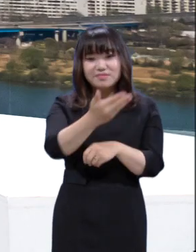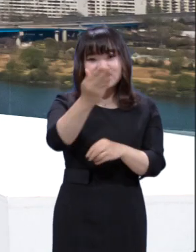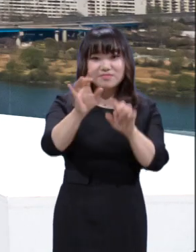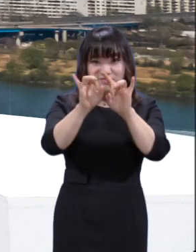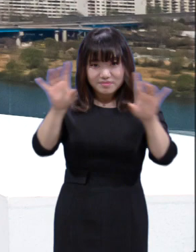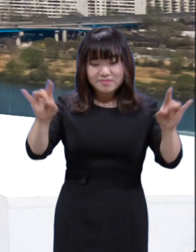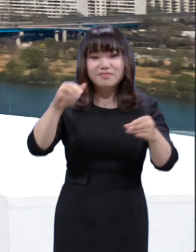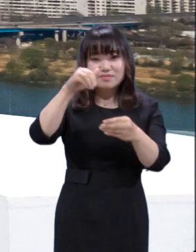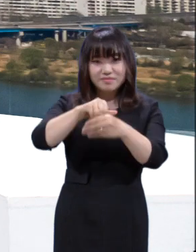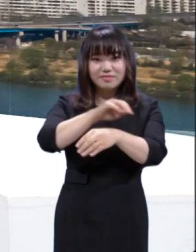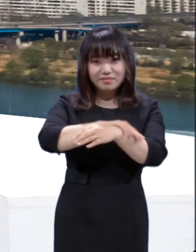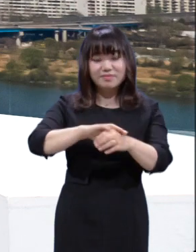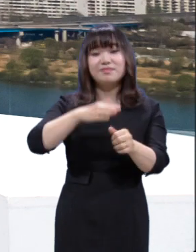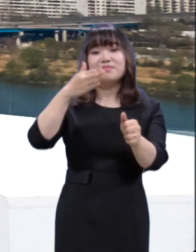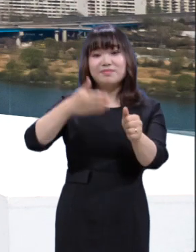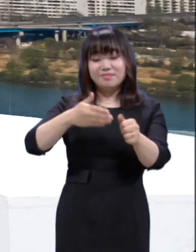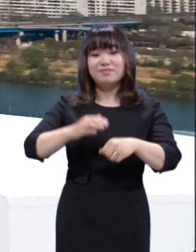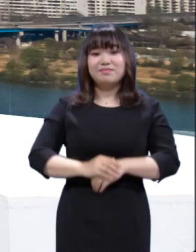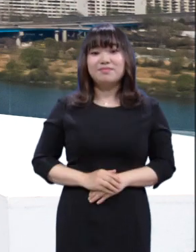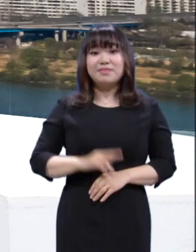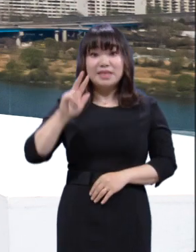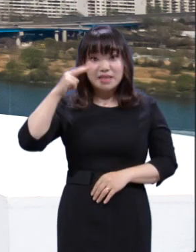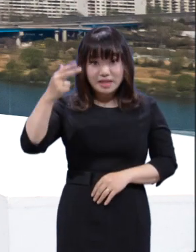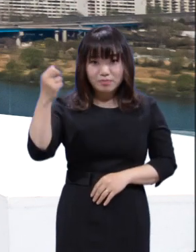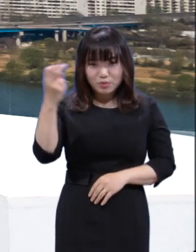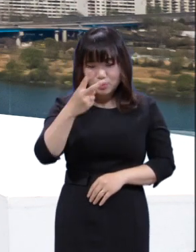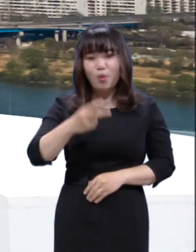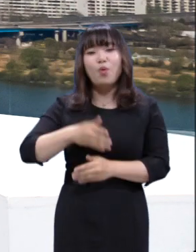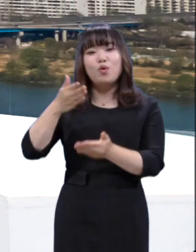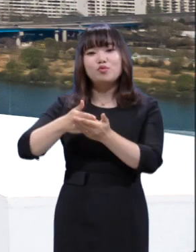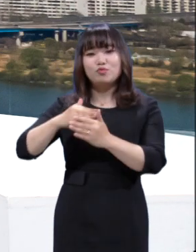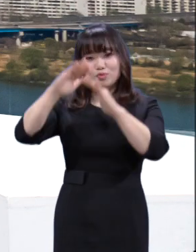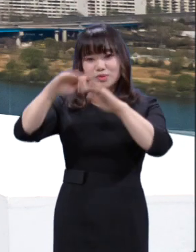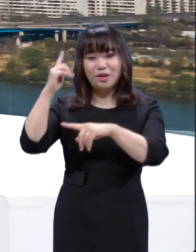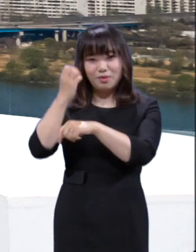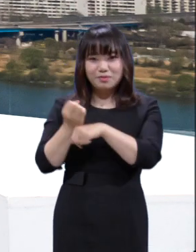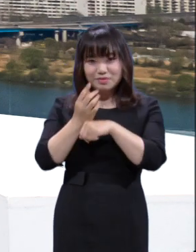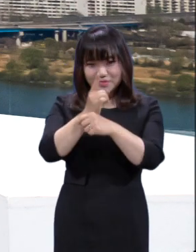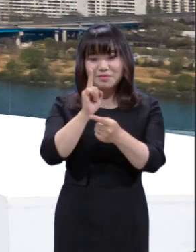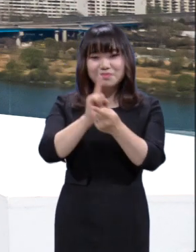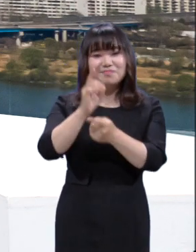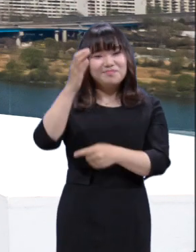소중한 한 표 꼭 행사하시기 바랍니다. 네, 저희는 지역 주민, 더 나아가 서울